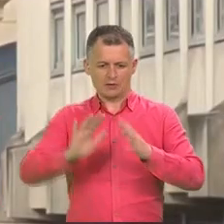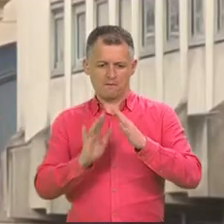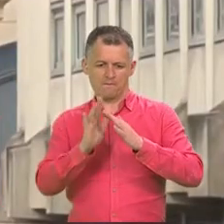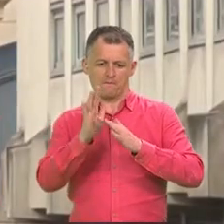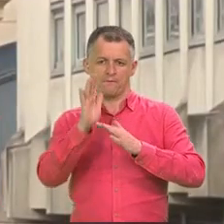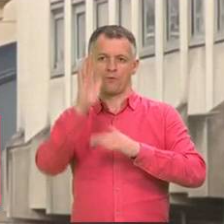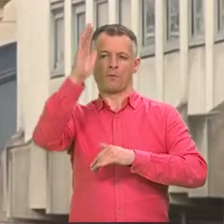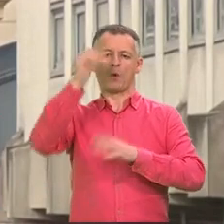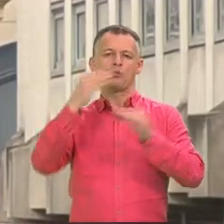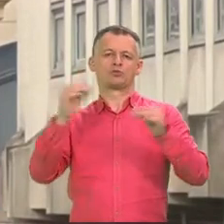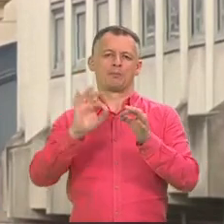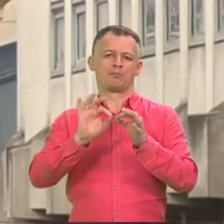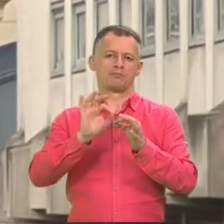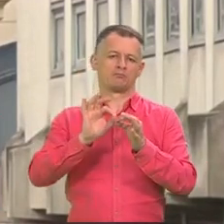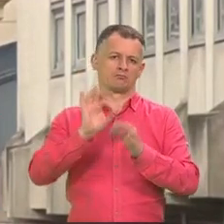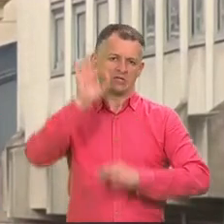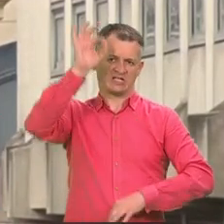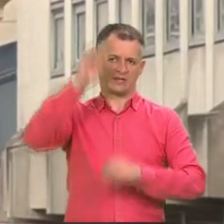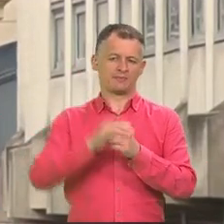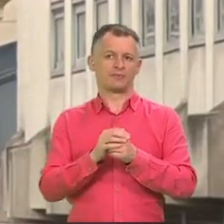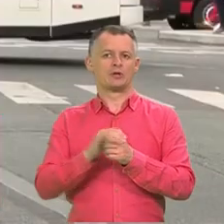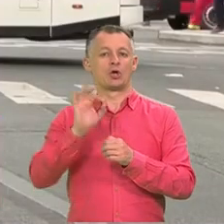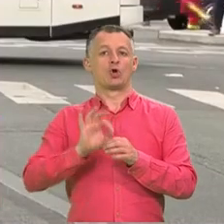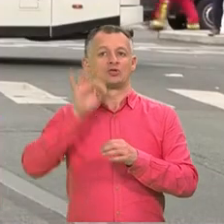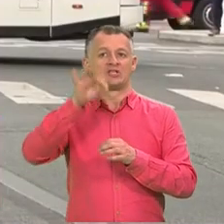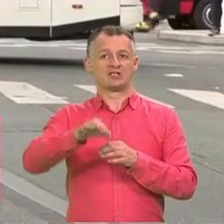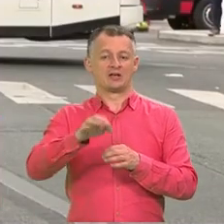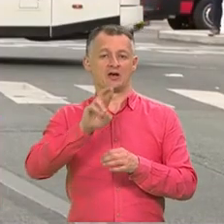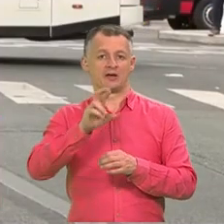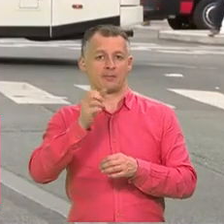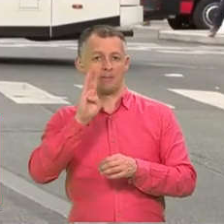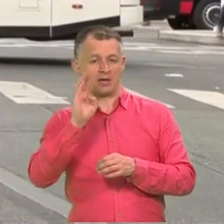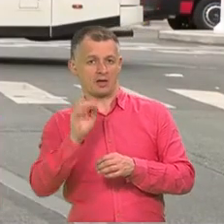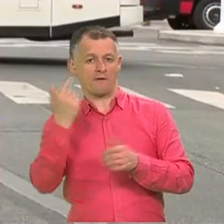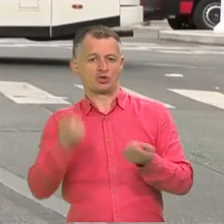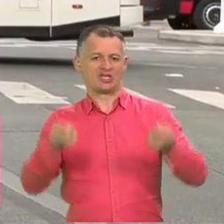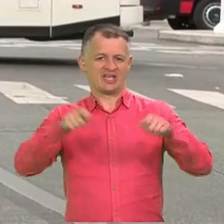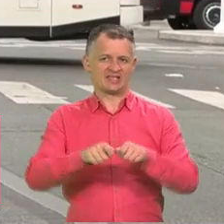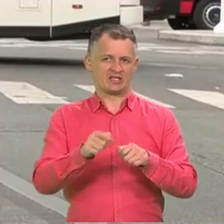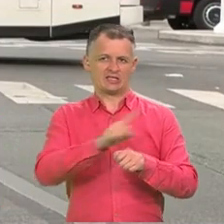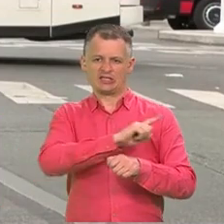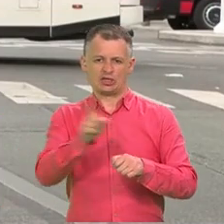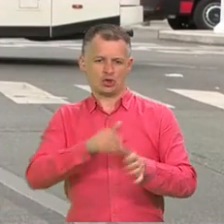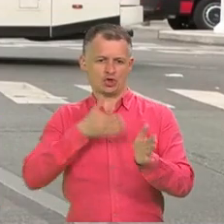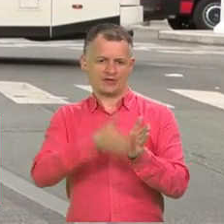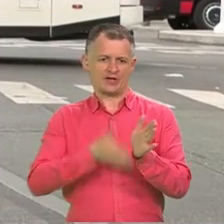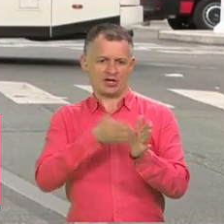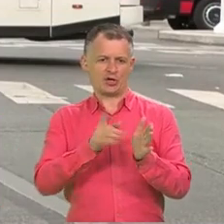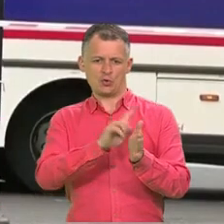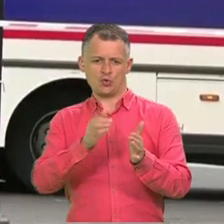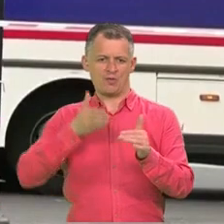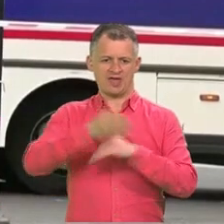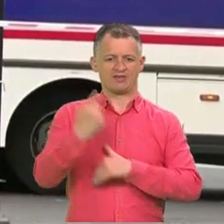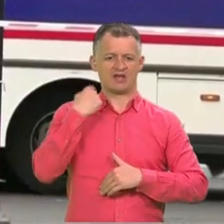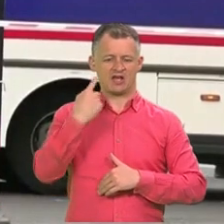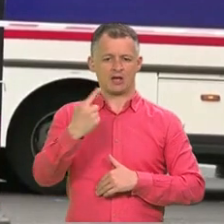metri înălțime. În urma exploziei, gara Port Royal și o stație RRB au fost închise. Niciun tren nu mai intră în gară, iar oamenii care